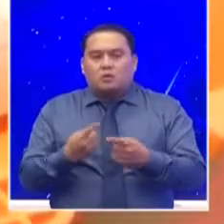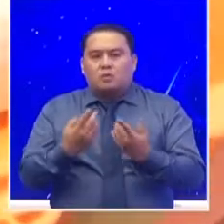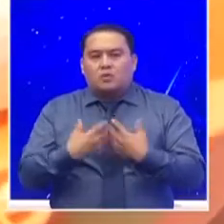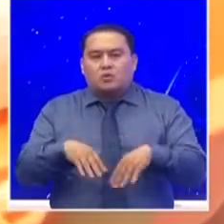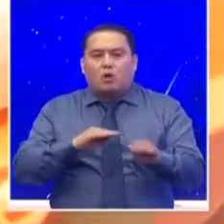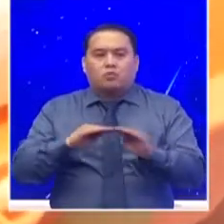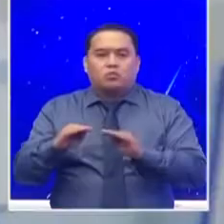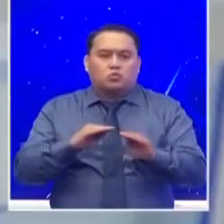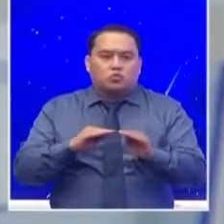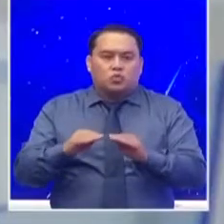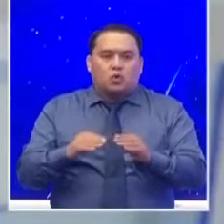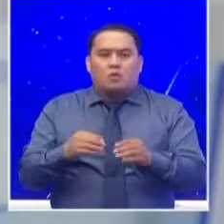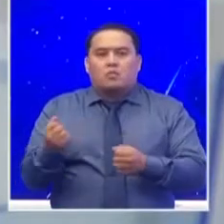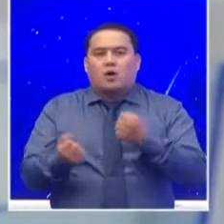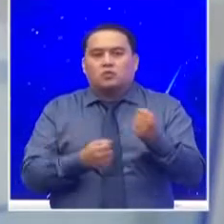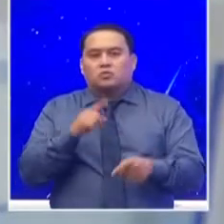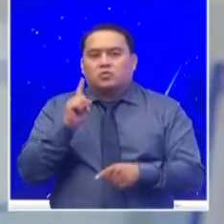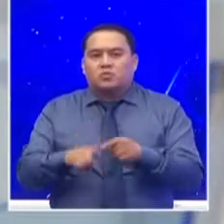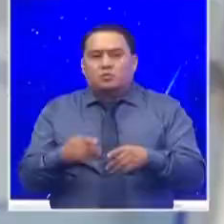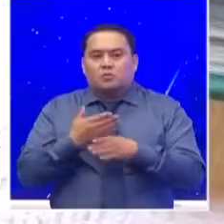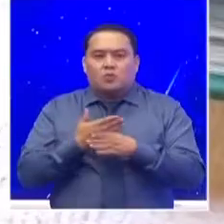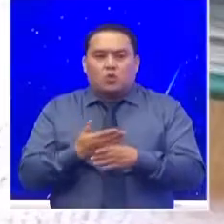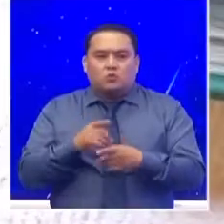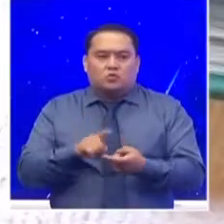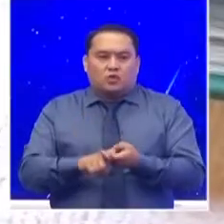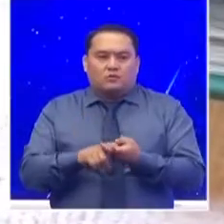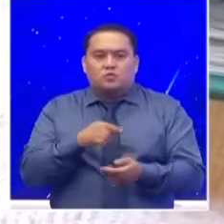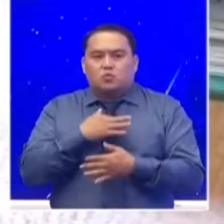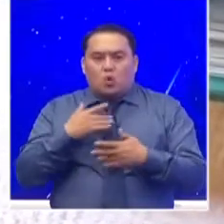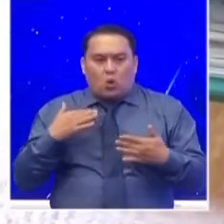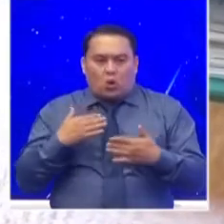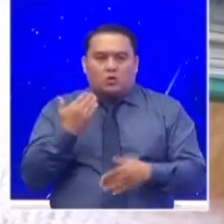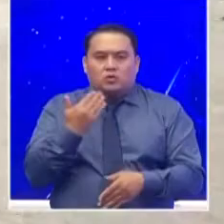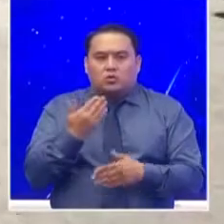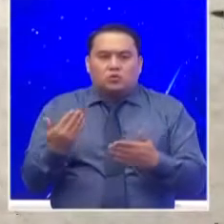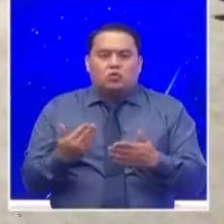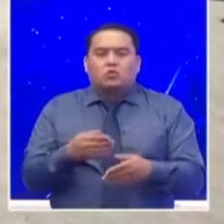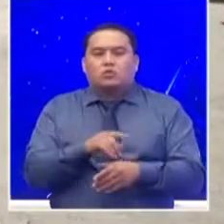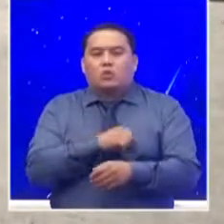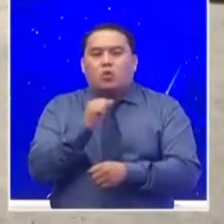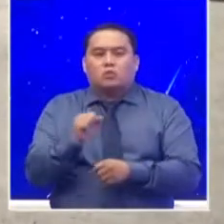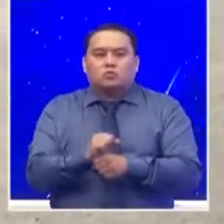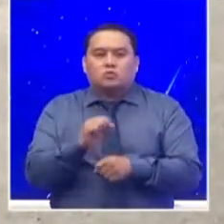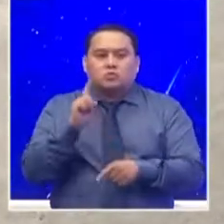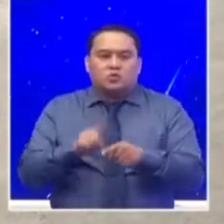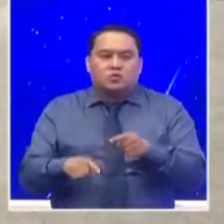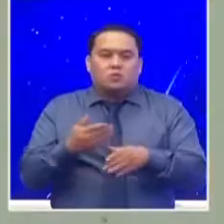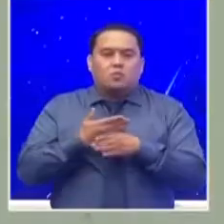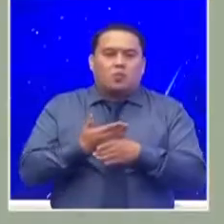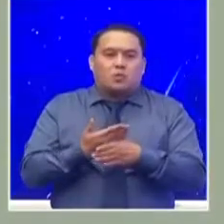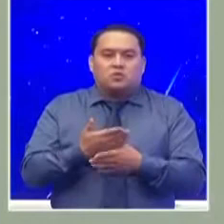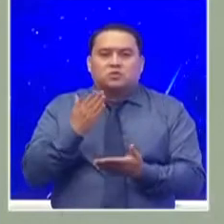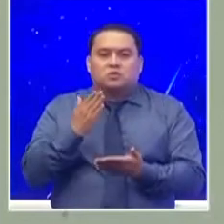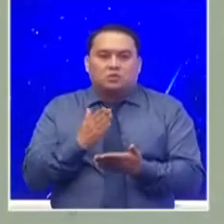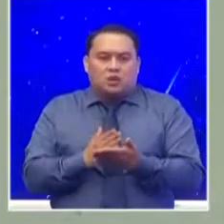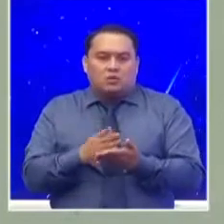медицинского оснащения автомашин скорой помощи тоже зависит многое. А оно в областной станции скорой и неотложной медицинской